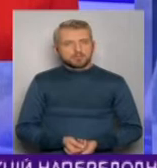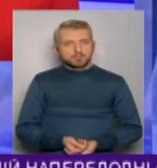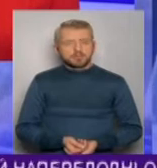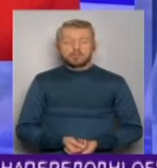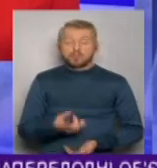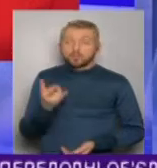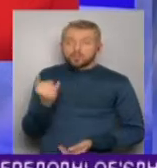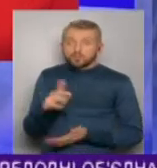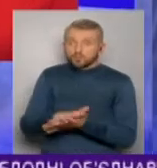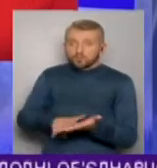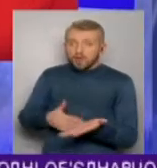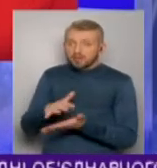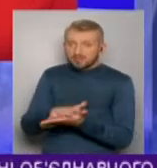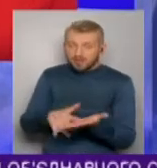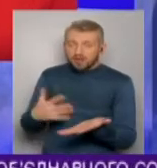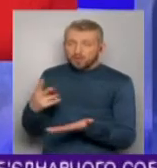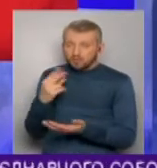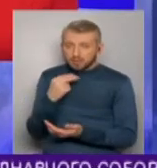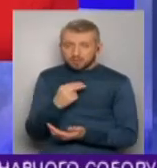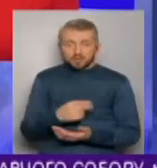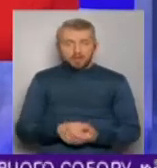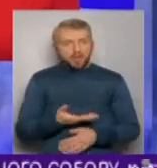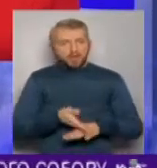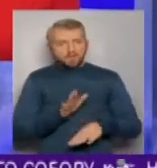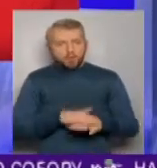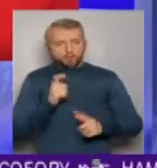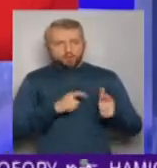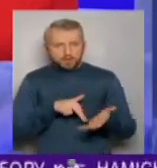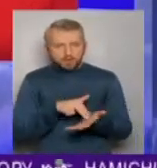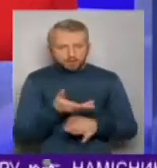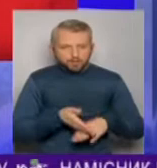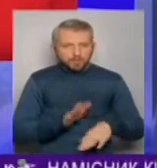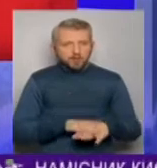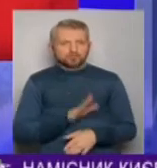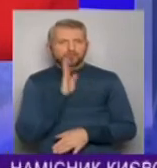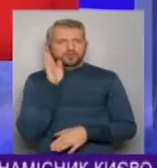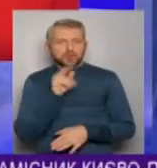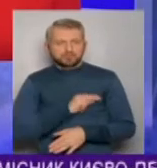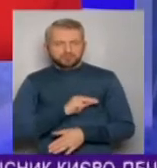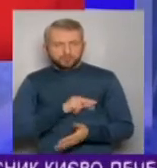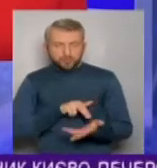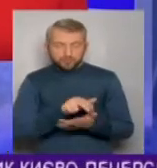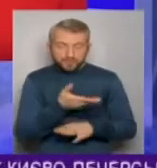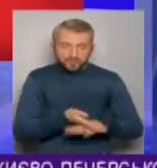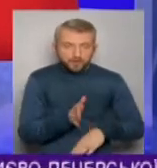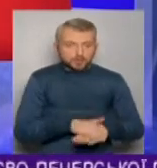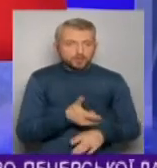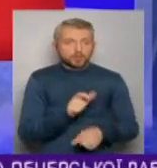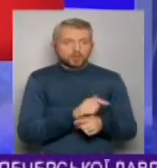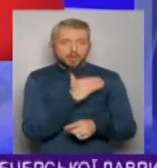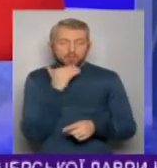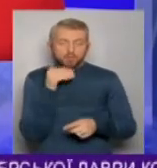Так, так, так, будь ласка, говоріть, продовжуйте, не чекайте. Важко йти студентам, важко вранці йти на роботу. Дуже, дуже багато